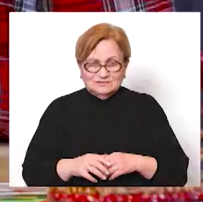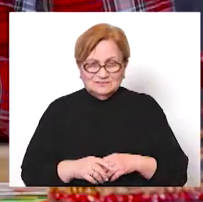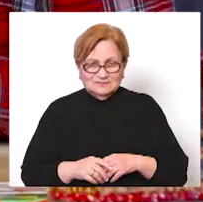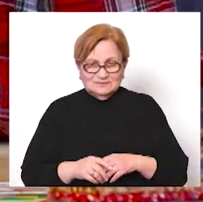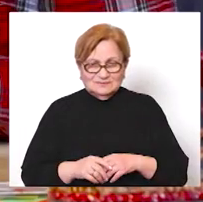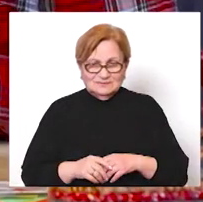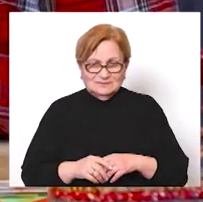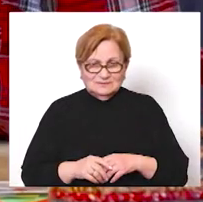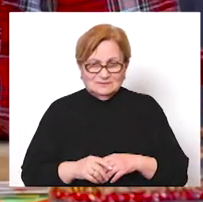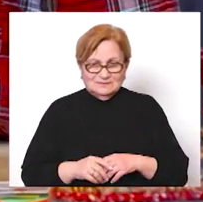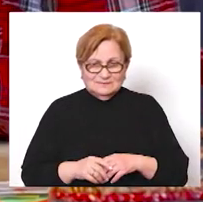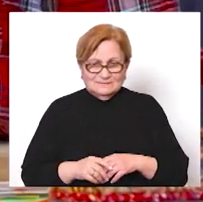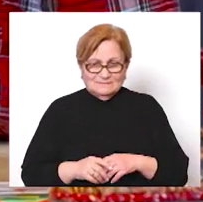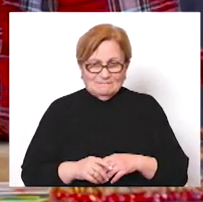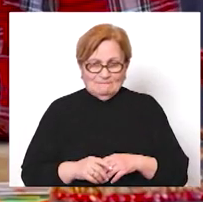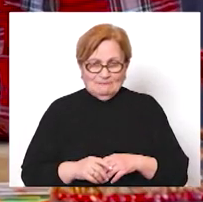იგი. ეხა შენ. მას უდიდა